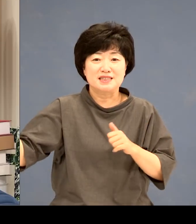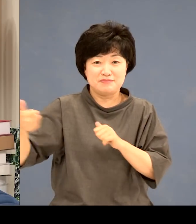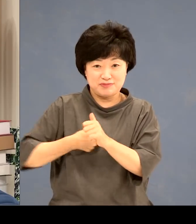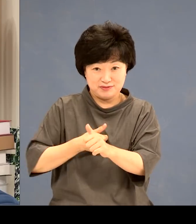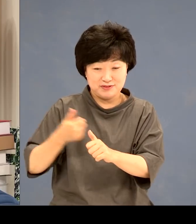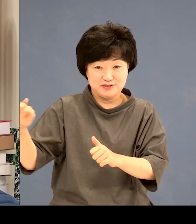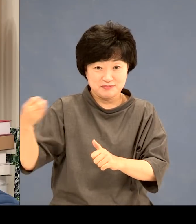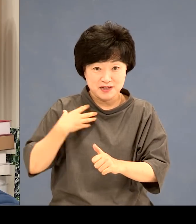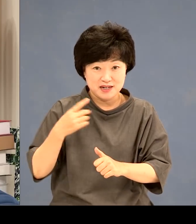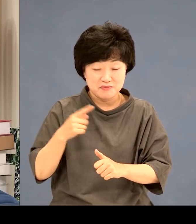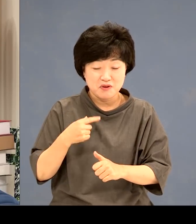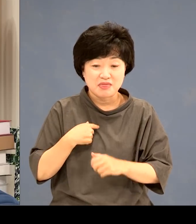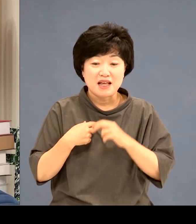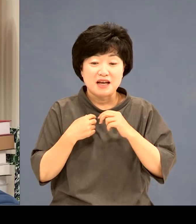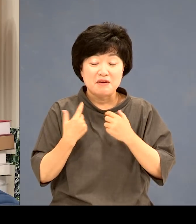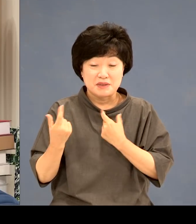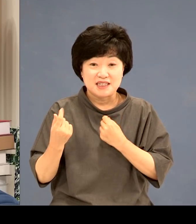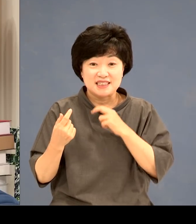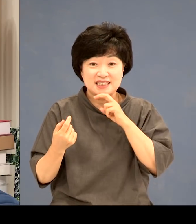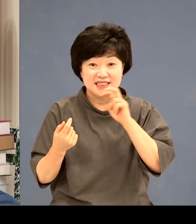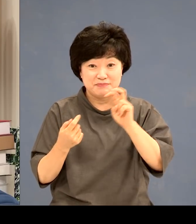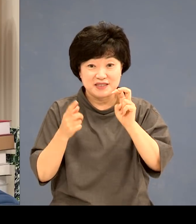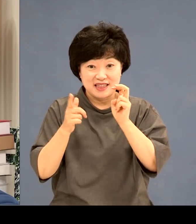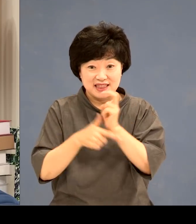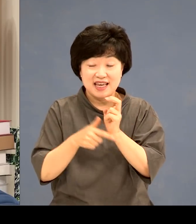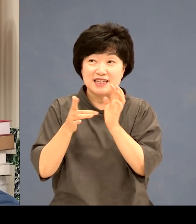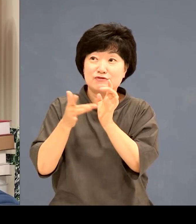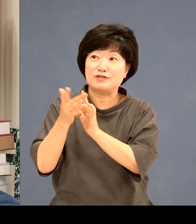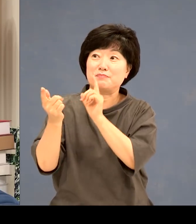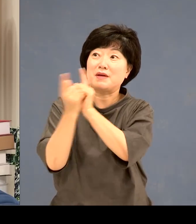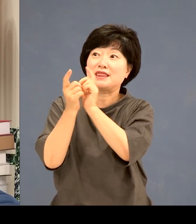저희 아내를 바꿀 수가 없습니다. 저희